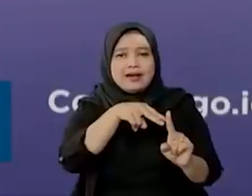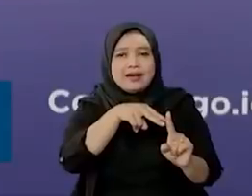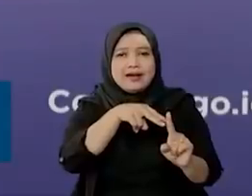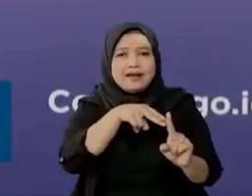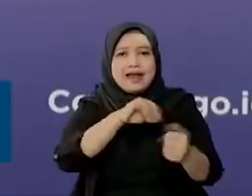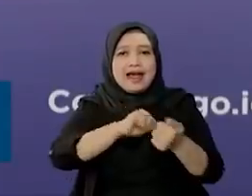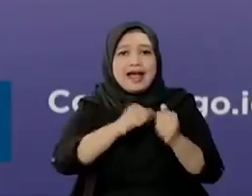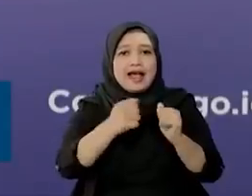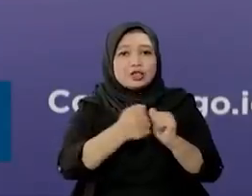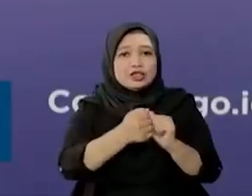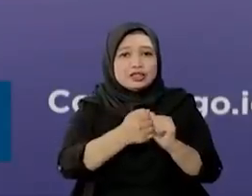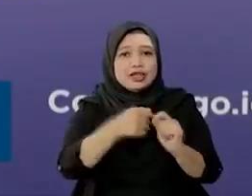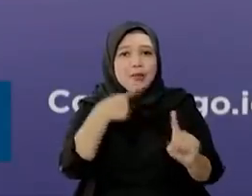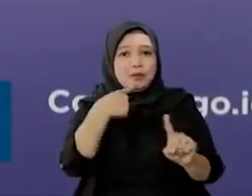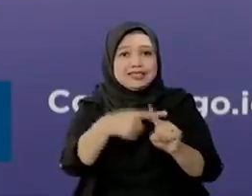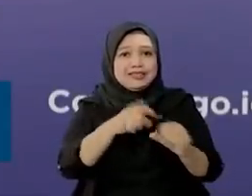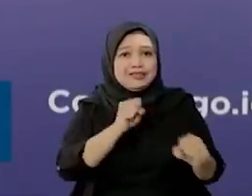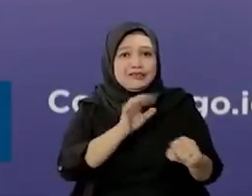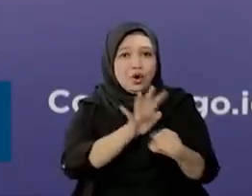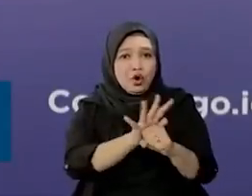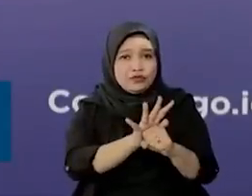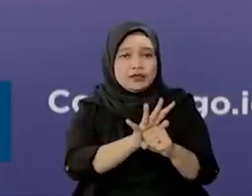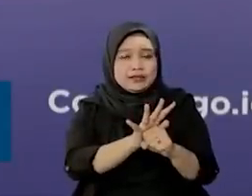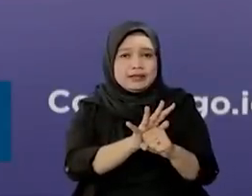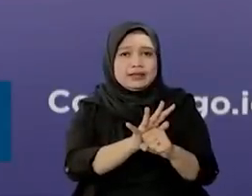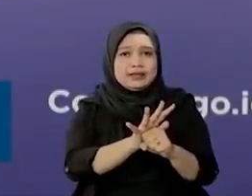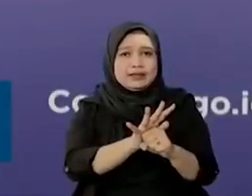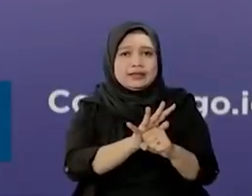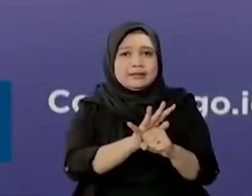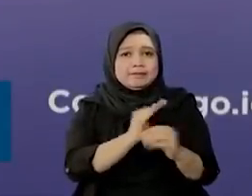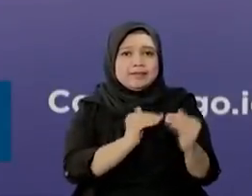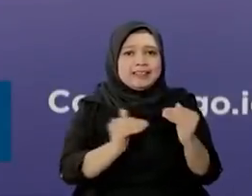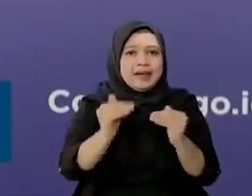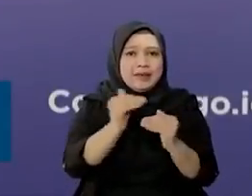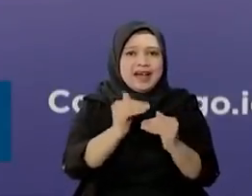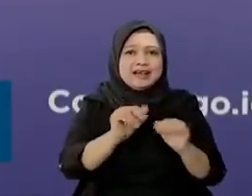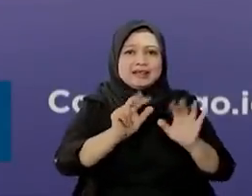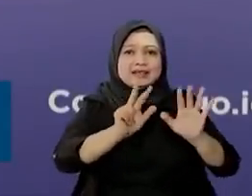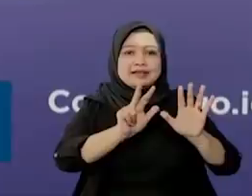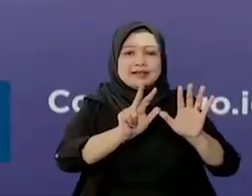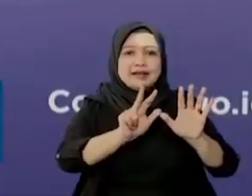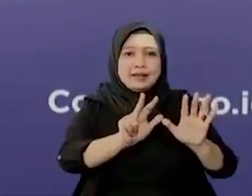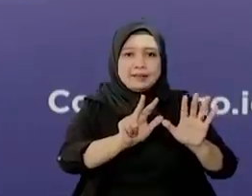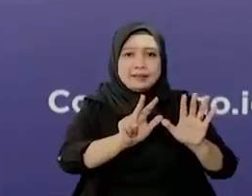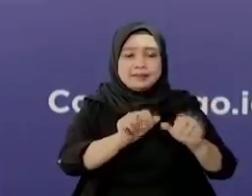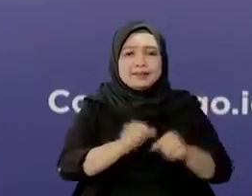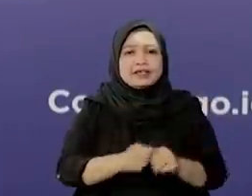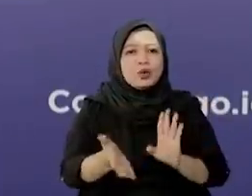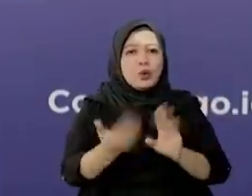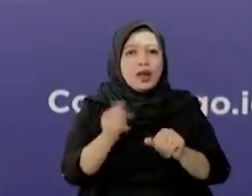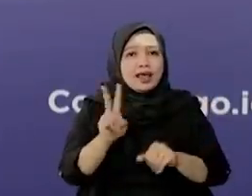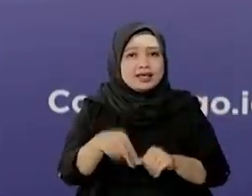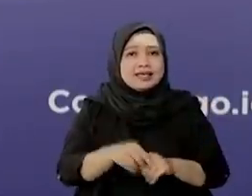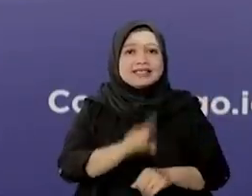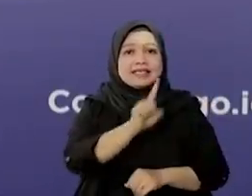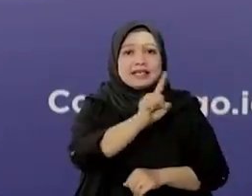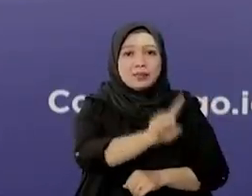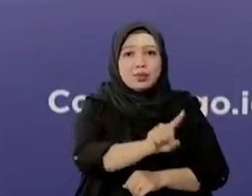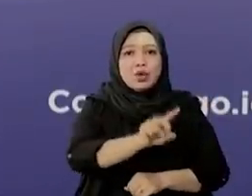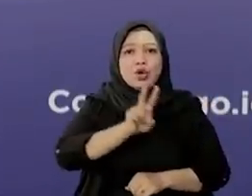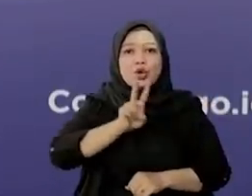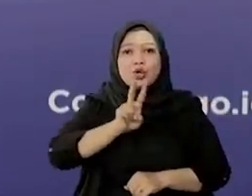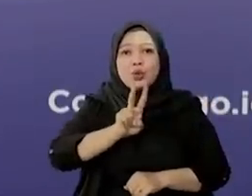kasus terkonfirmasi covert 19 sebanyak 820 Angie sebanyak